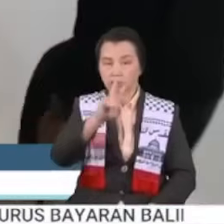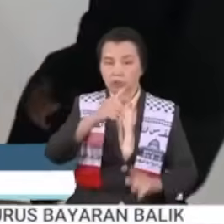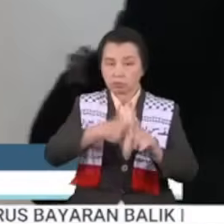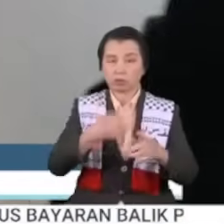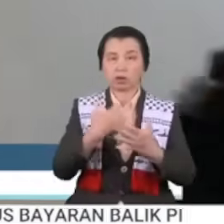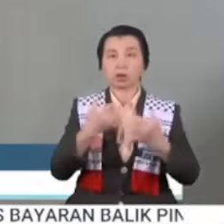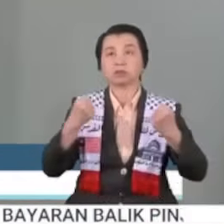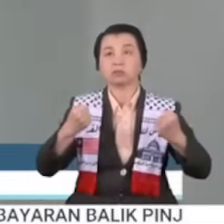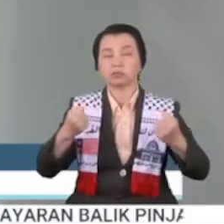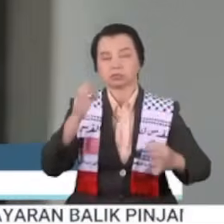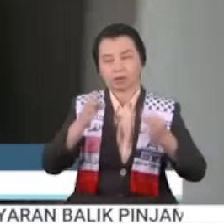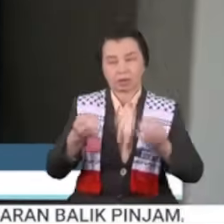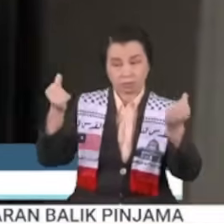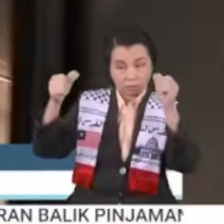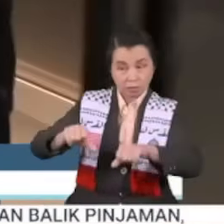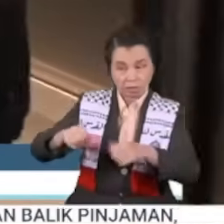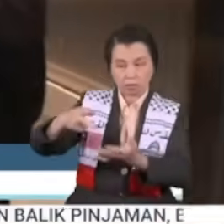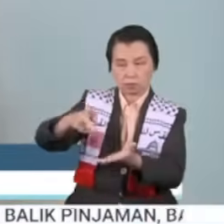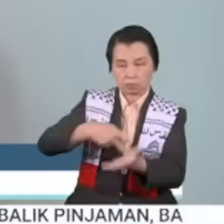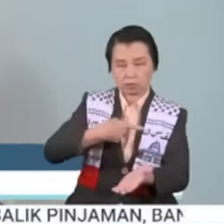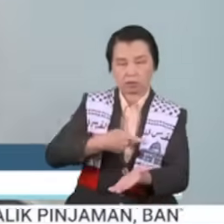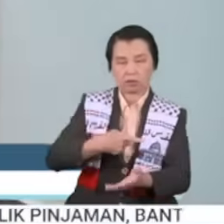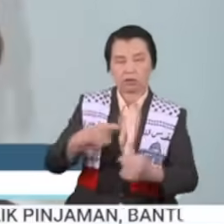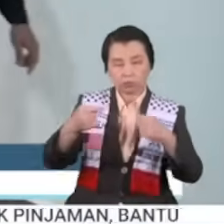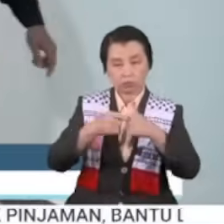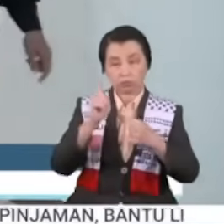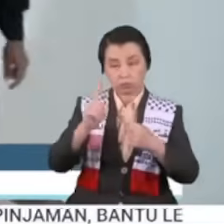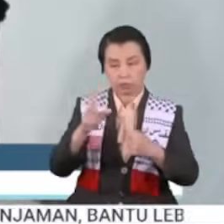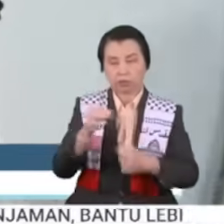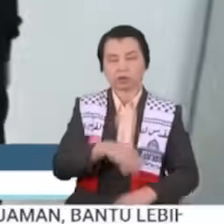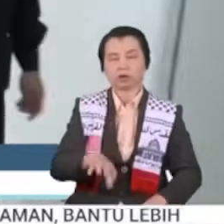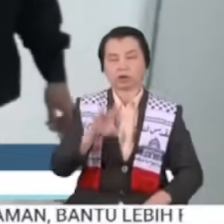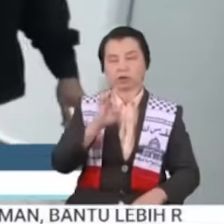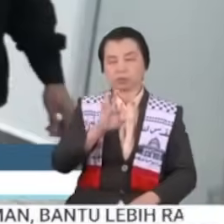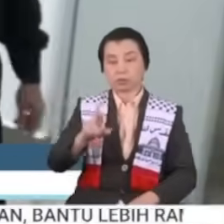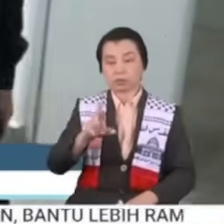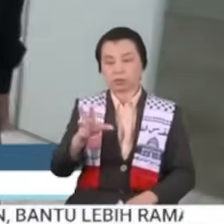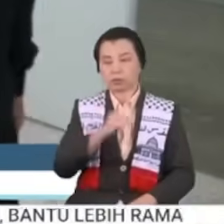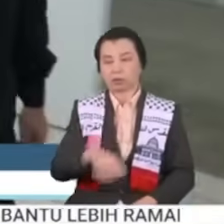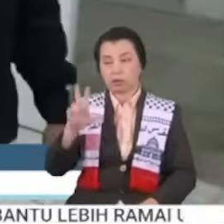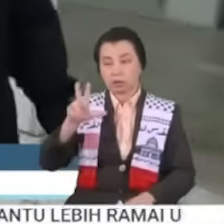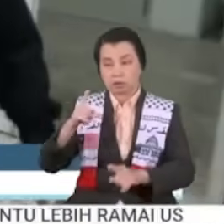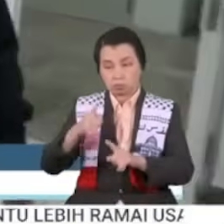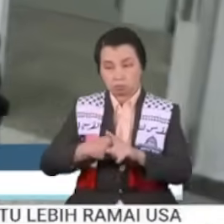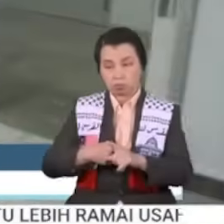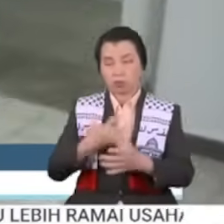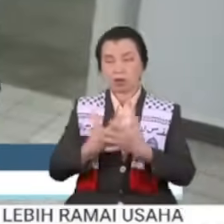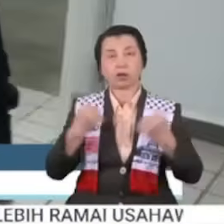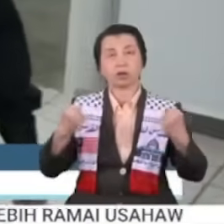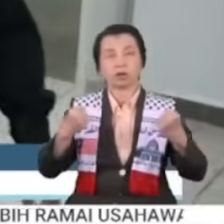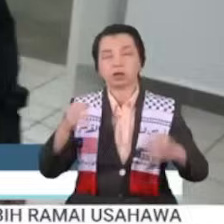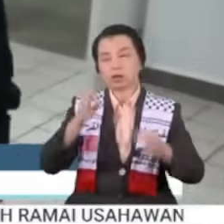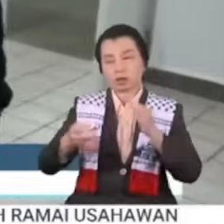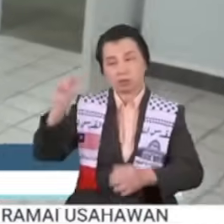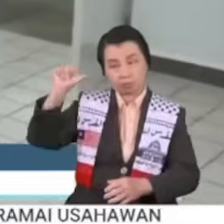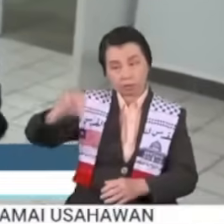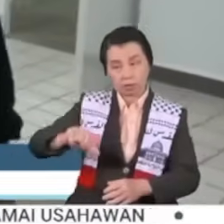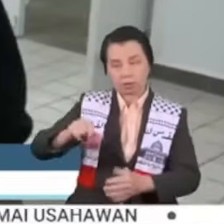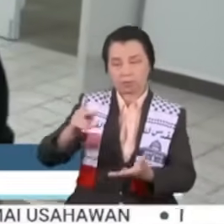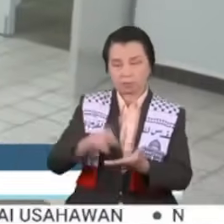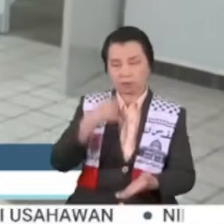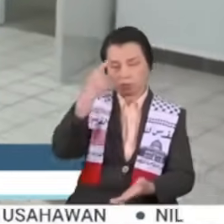bulan penjara jika gagal bayar bagi tuduhan pertama dan r8000 dan t bulan penjara jika gagal bayar bagi